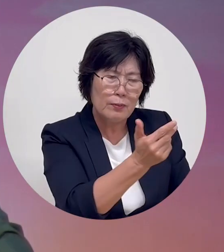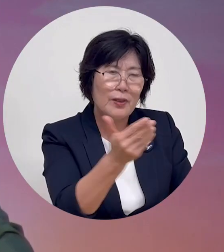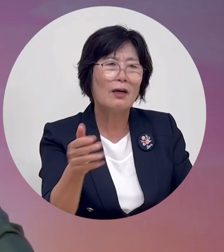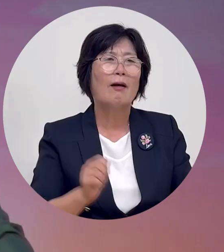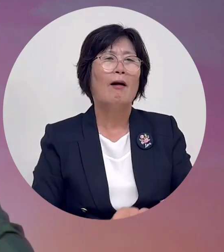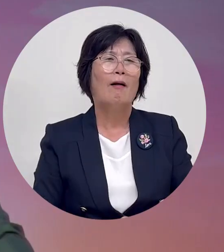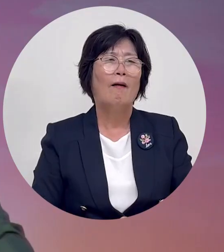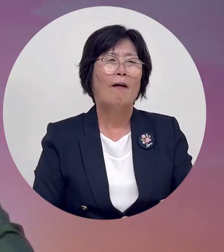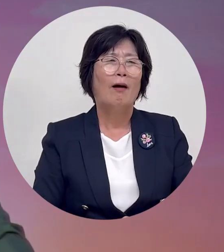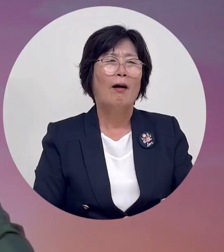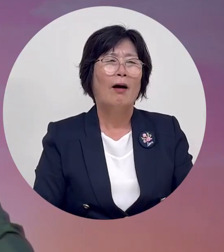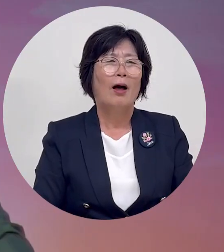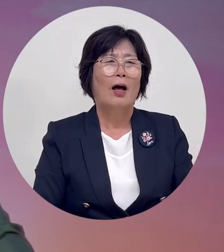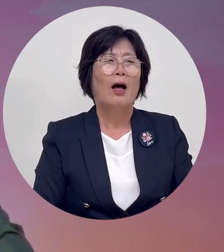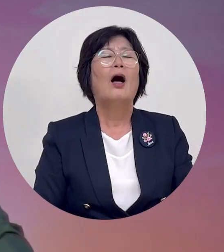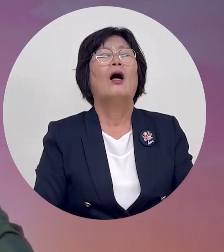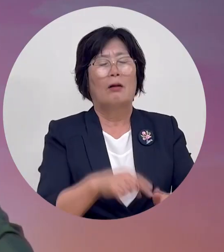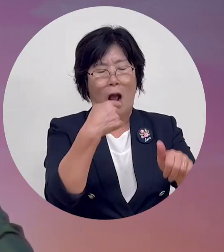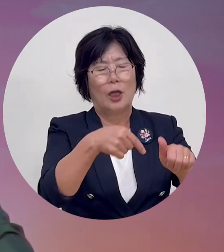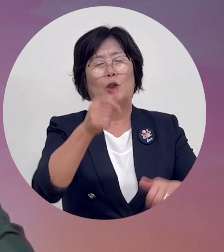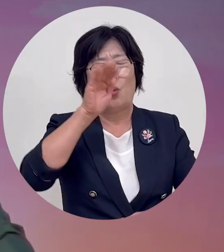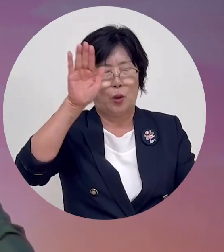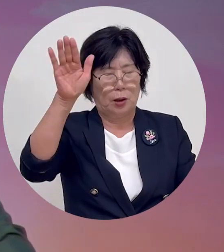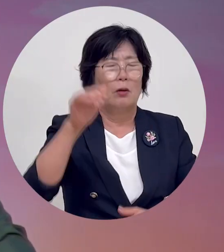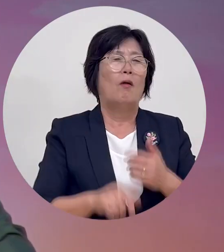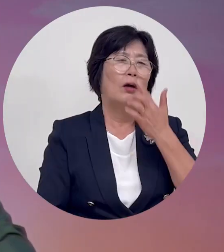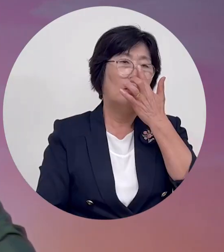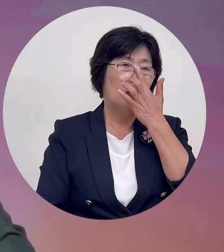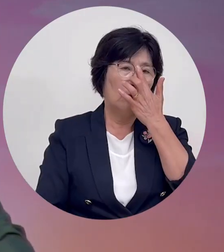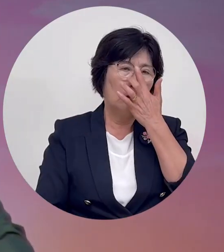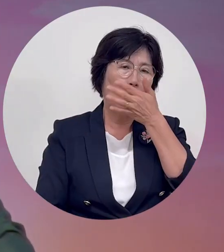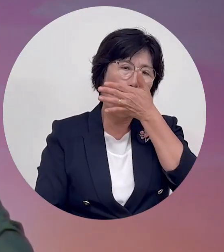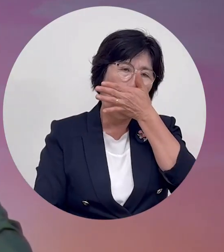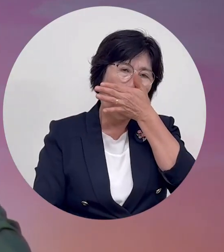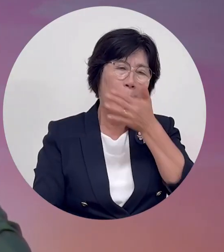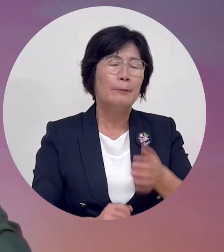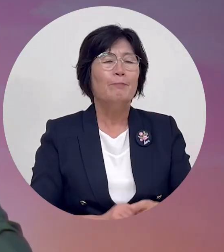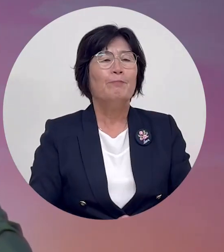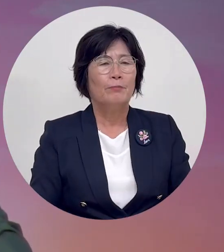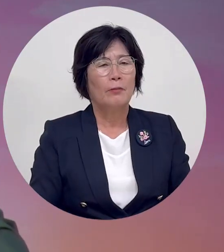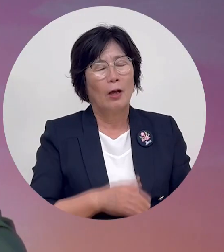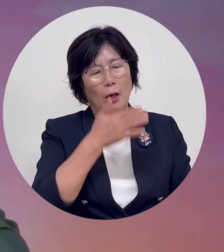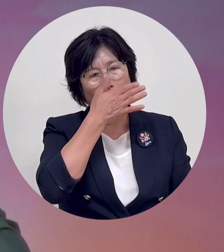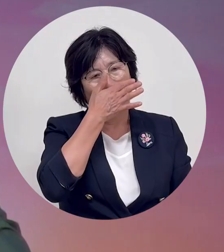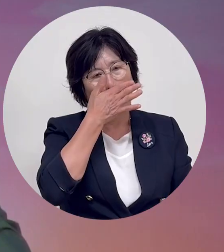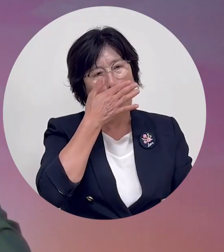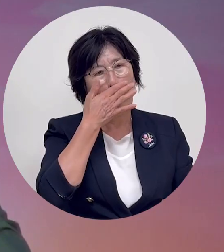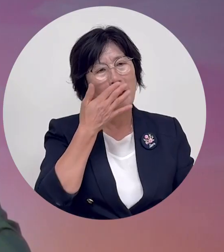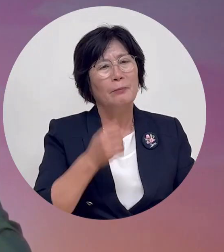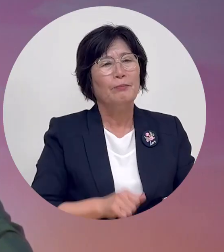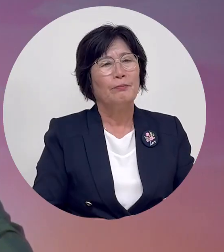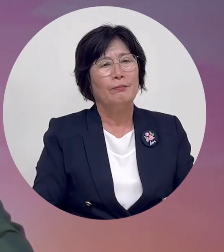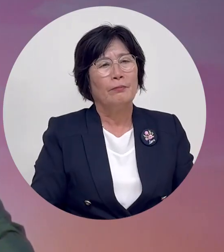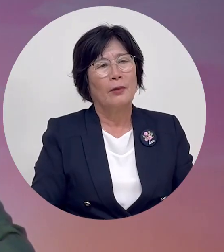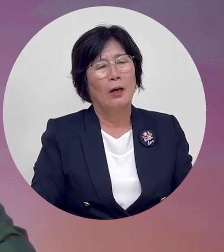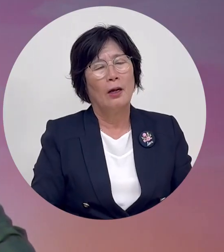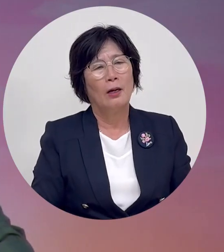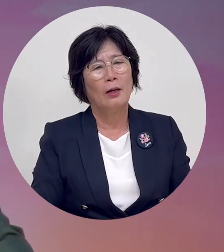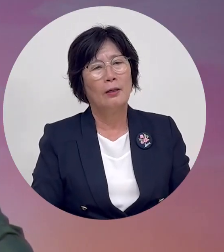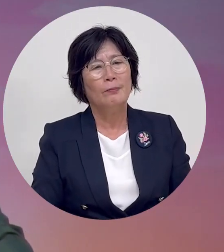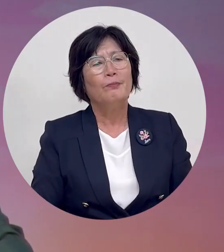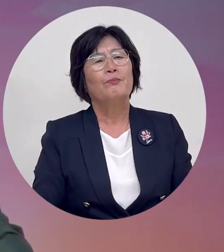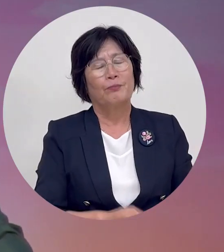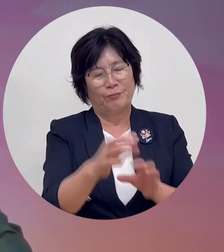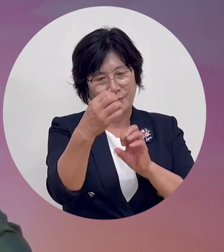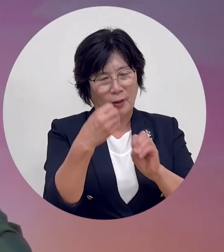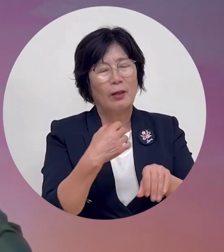않습니까? 예? 가르칩니다. 여러분 왜 대답을 안 하세요? 대답을 하셔야 합니다.